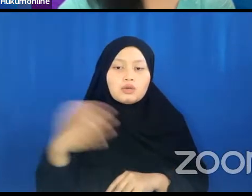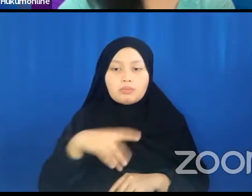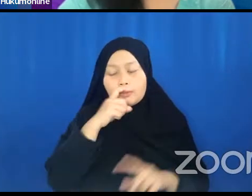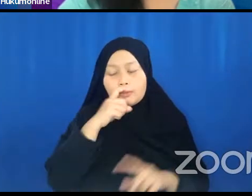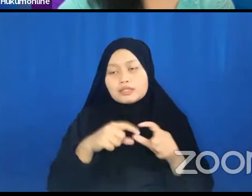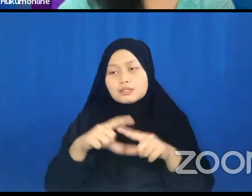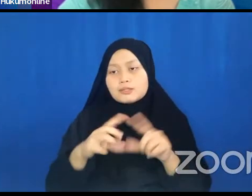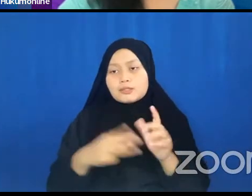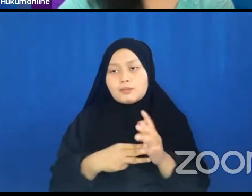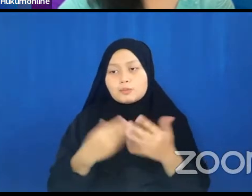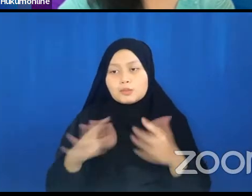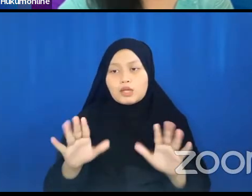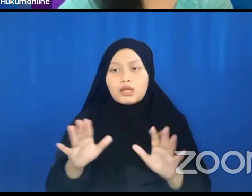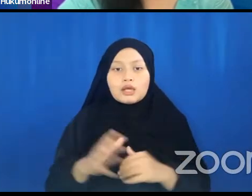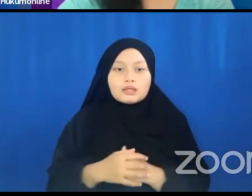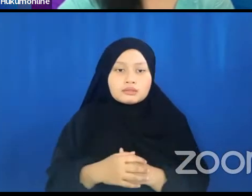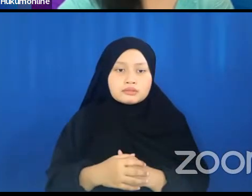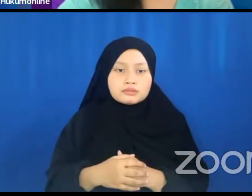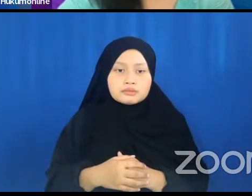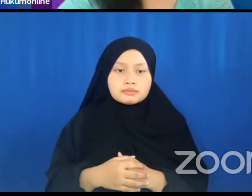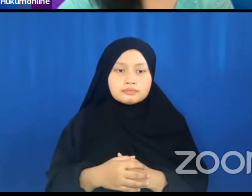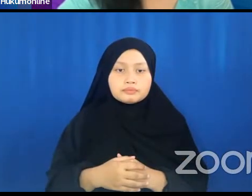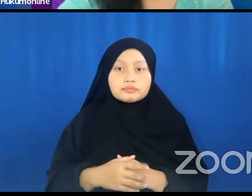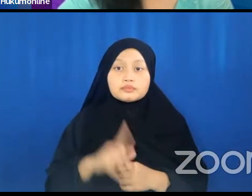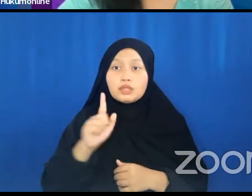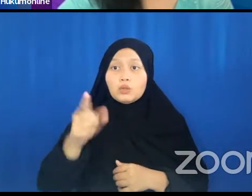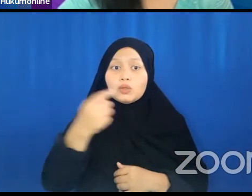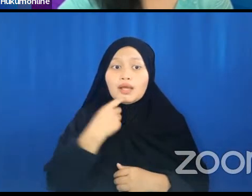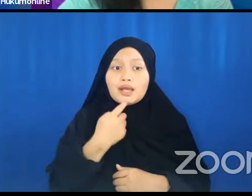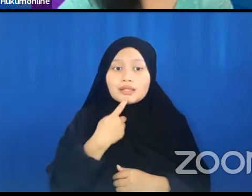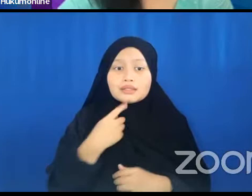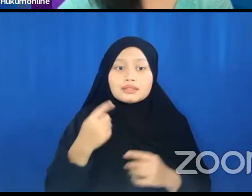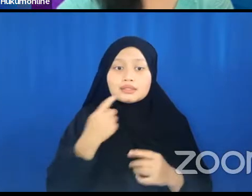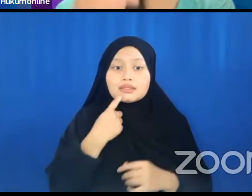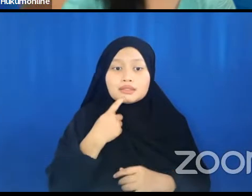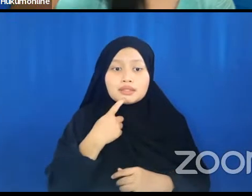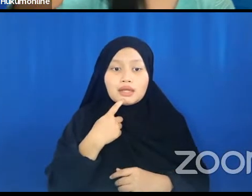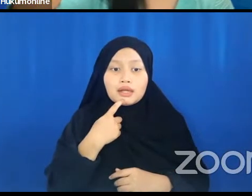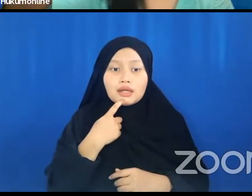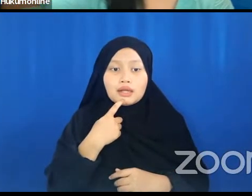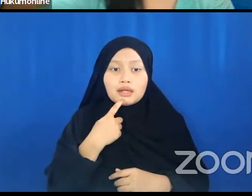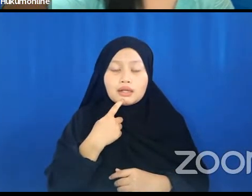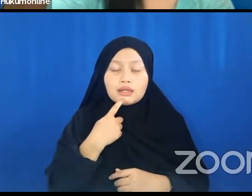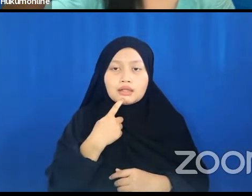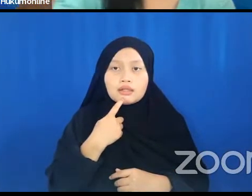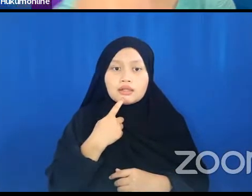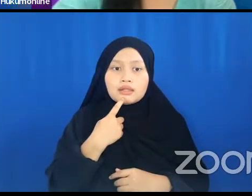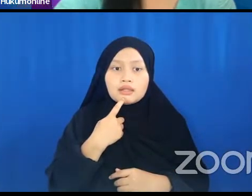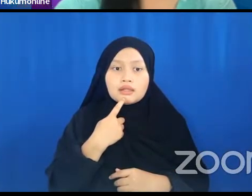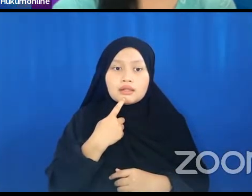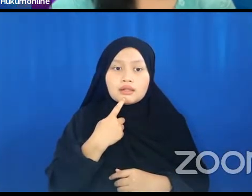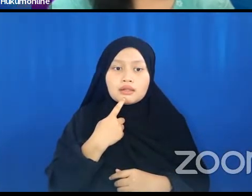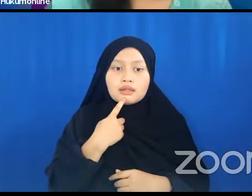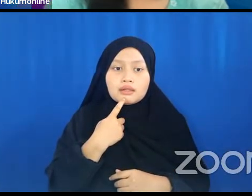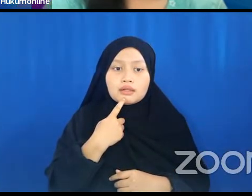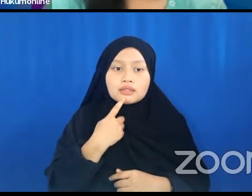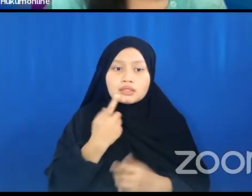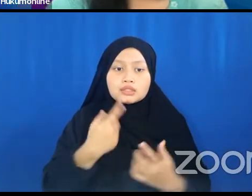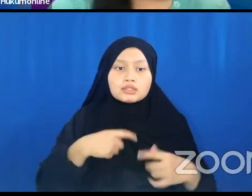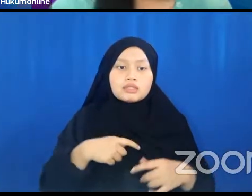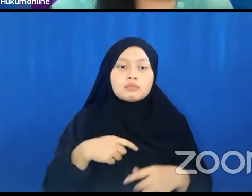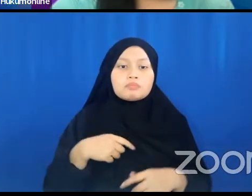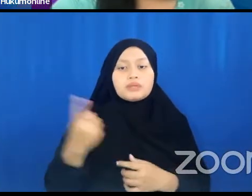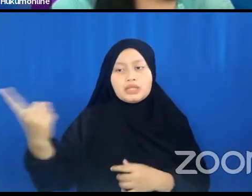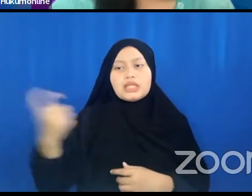itu sendiri Saya setuju satu hak tadi terkait termonetisasi hebat Ini juga sesuai pertanyaan yang sering saya